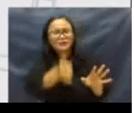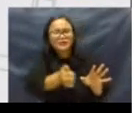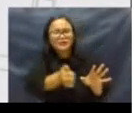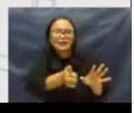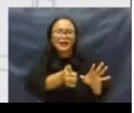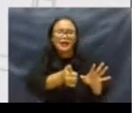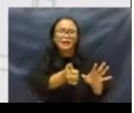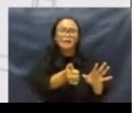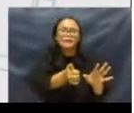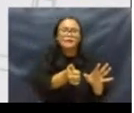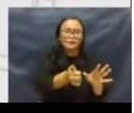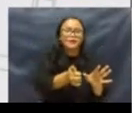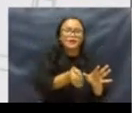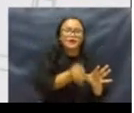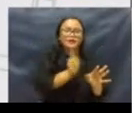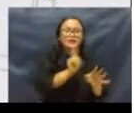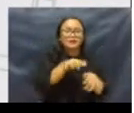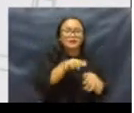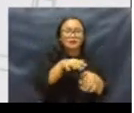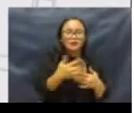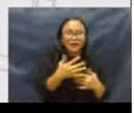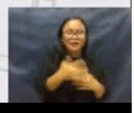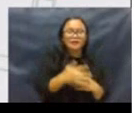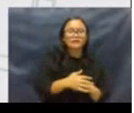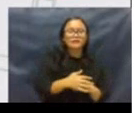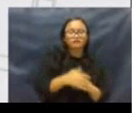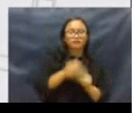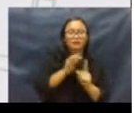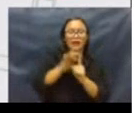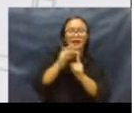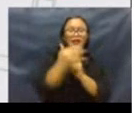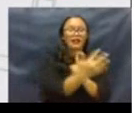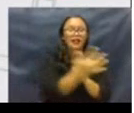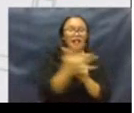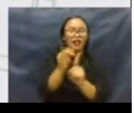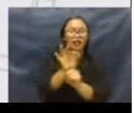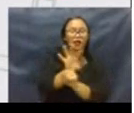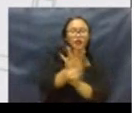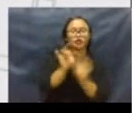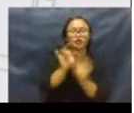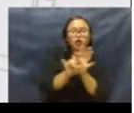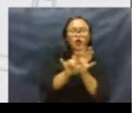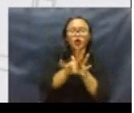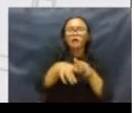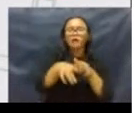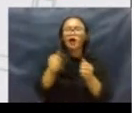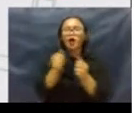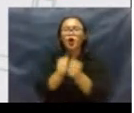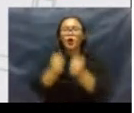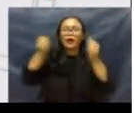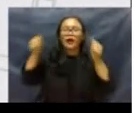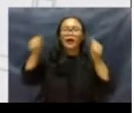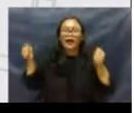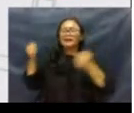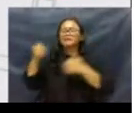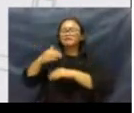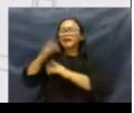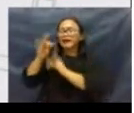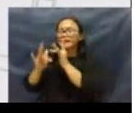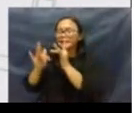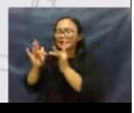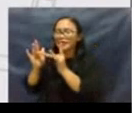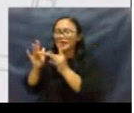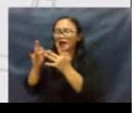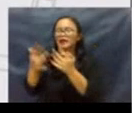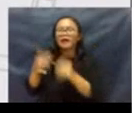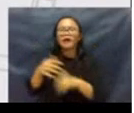Semua yang ada di lingkungan sekitar kita, berita di koran, berita di internet, kita nonton film, kita